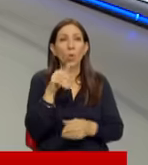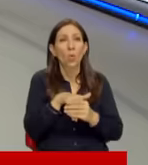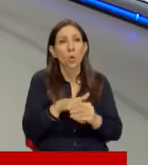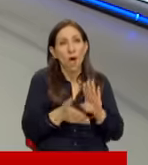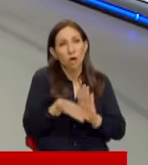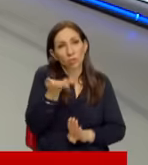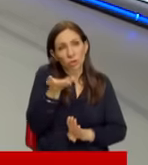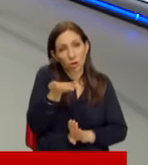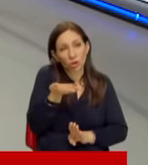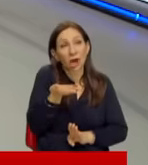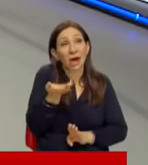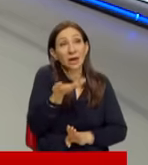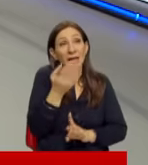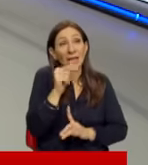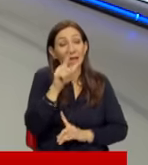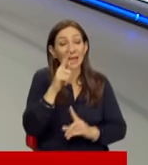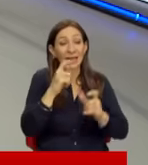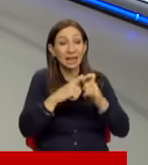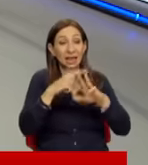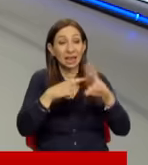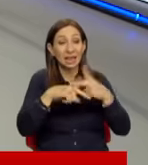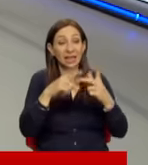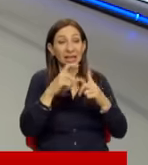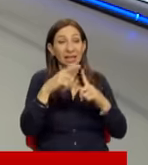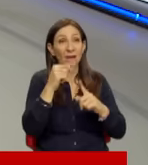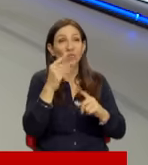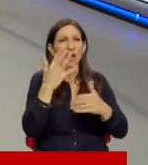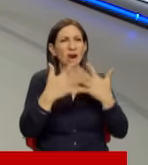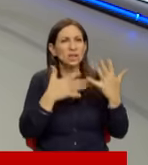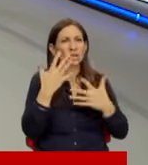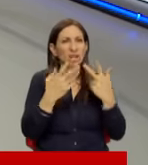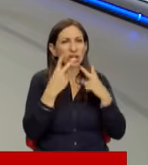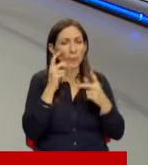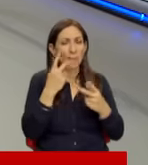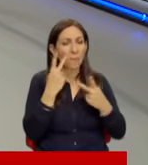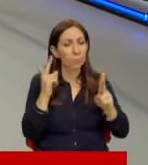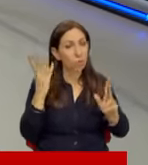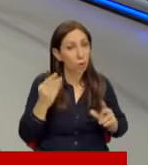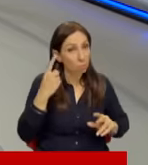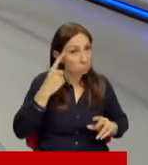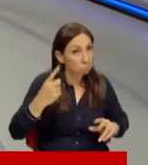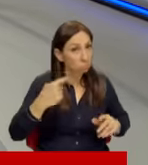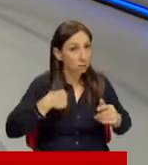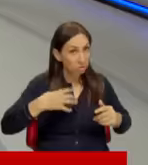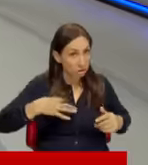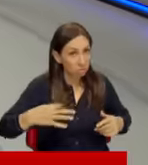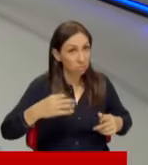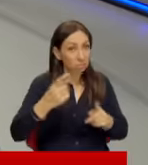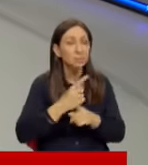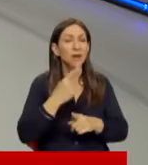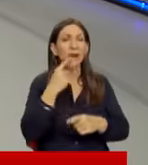artmış mesela. Evet. Battal İlgez'de de çok karışık sinyaller verdi. Bağımsız olurum, şöyle olurum, böyle olurum falan